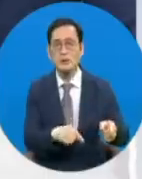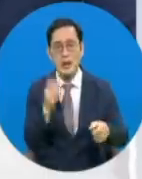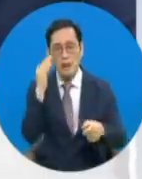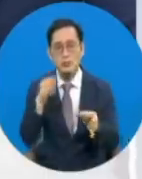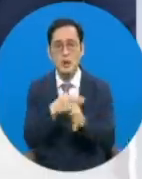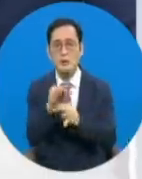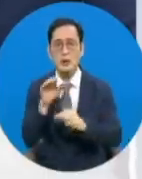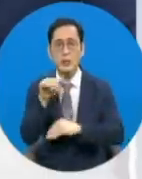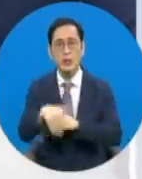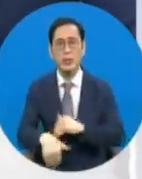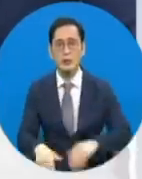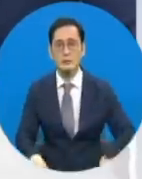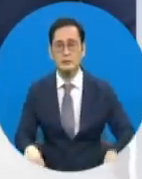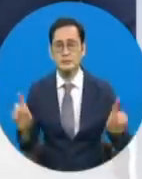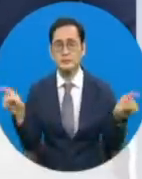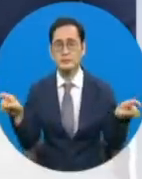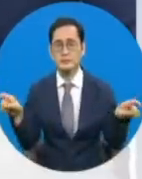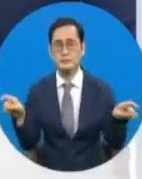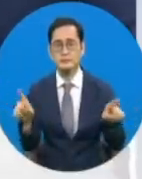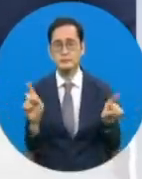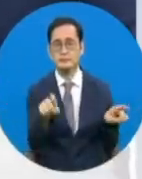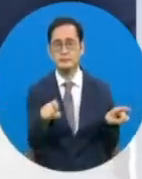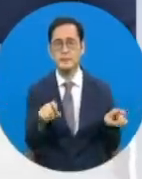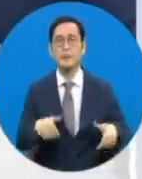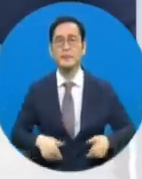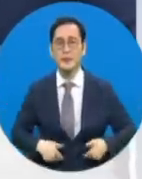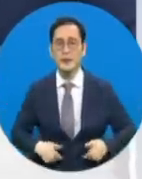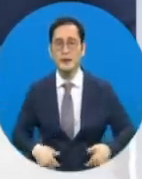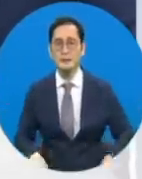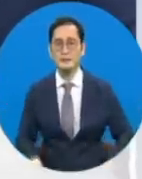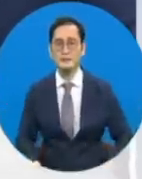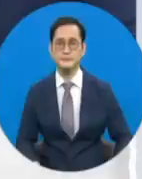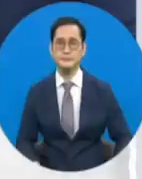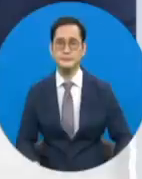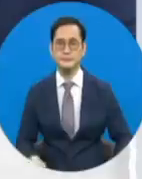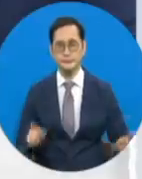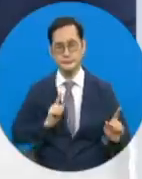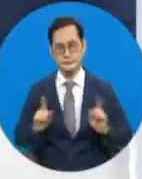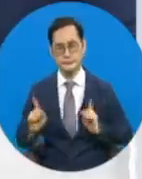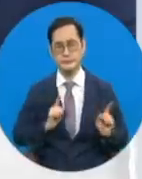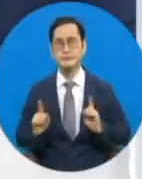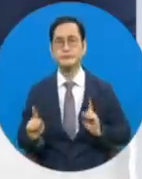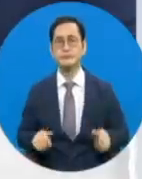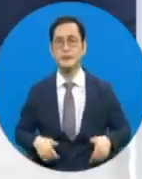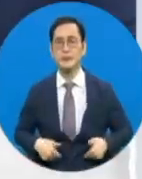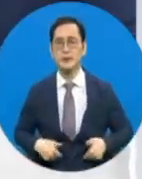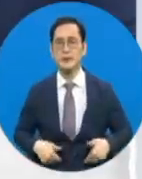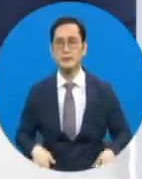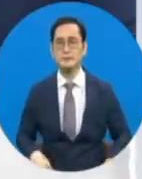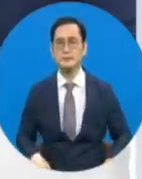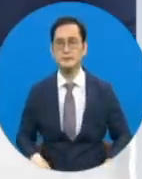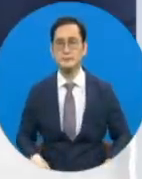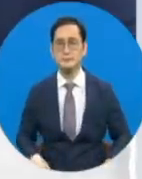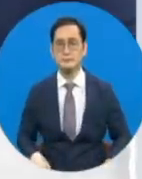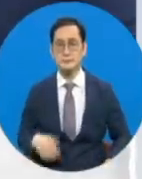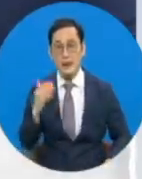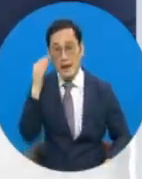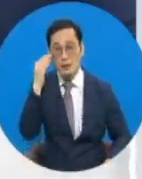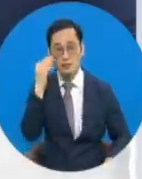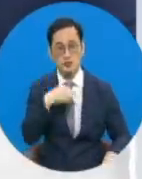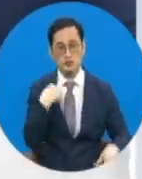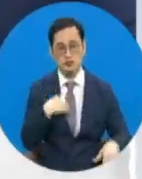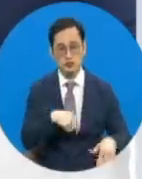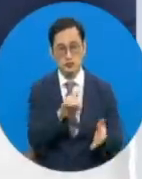경제는 무너질 수밖에 없는 그런 지리학적 특성을 가지고 있는데 여기에서 지금 우리 정부가 중국을